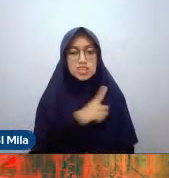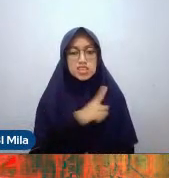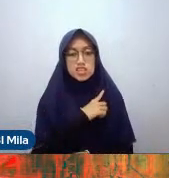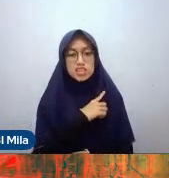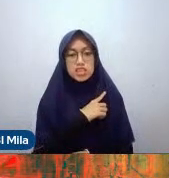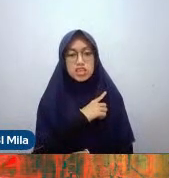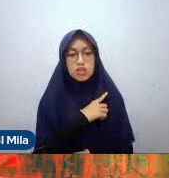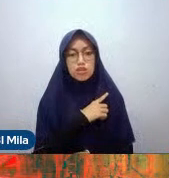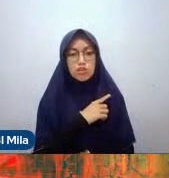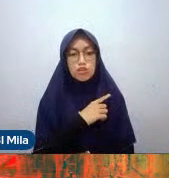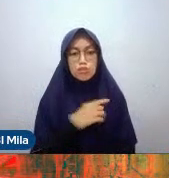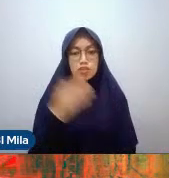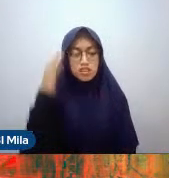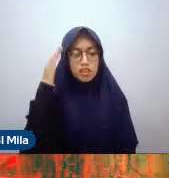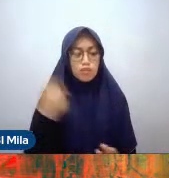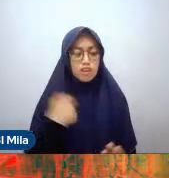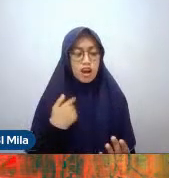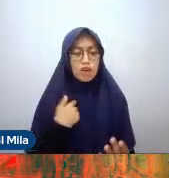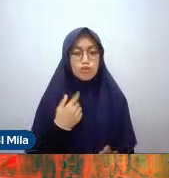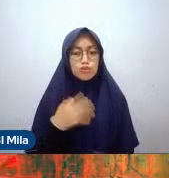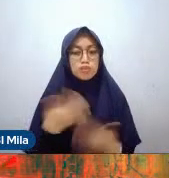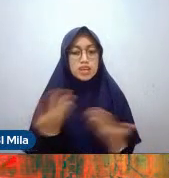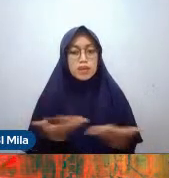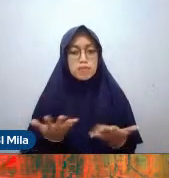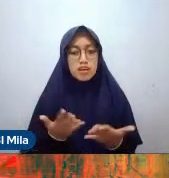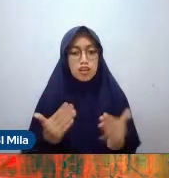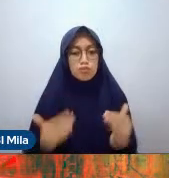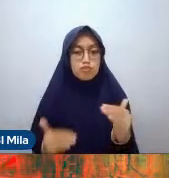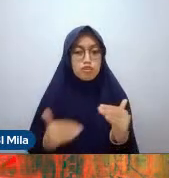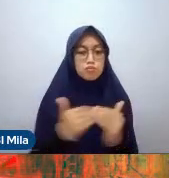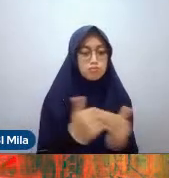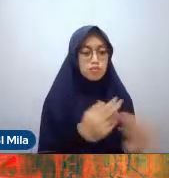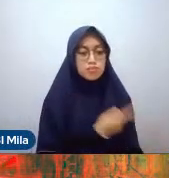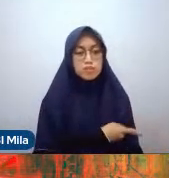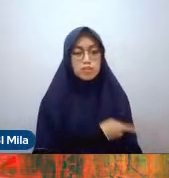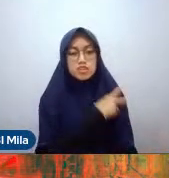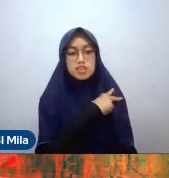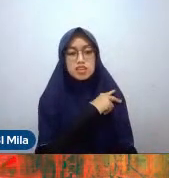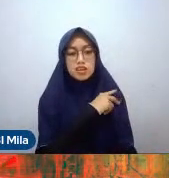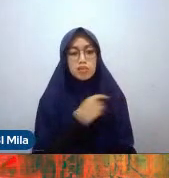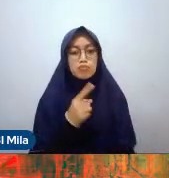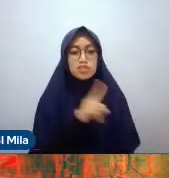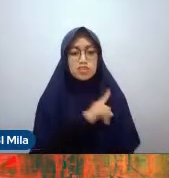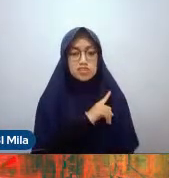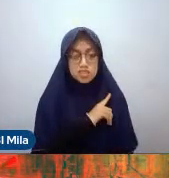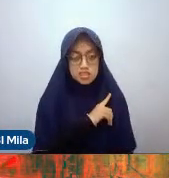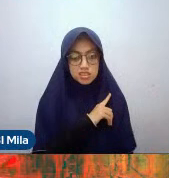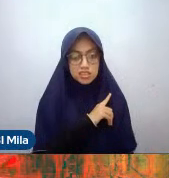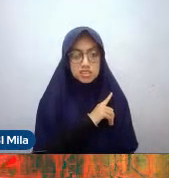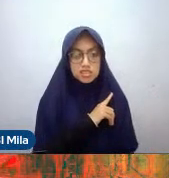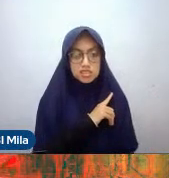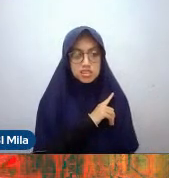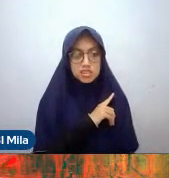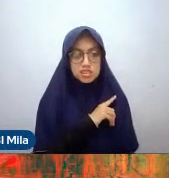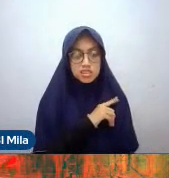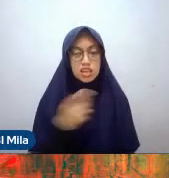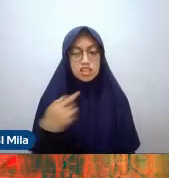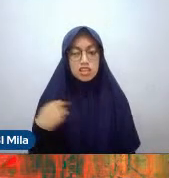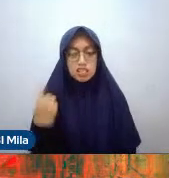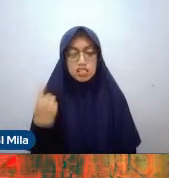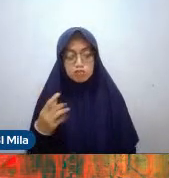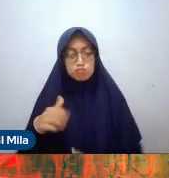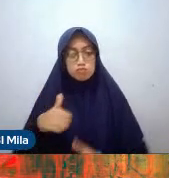diri dan bisa mengoptimalisasi potensi yang dimiliki. Jadi, dengan kita bisa mengelola emosinya itu dengan